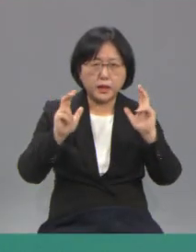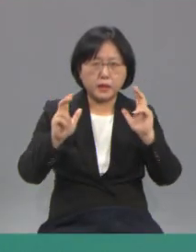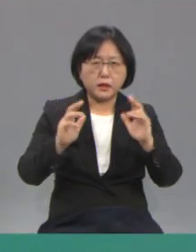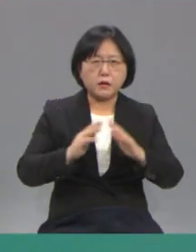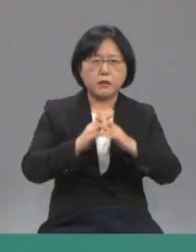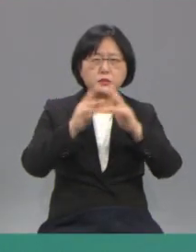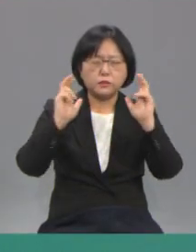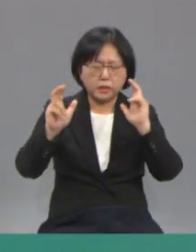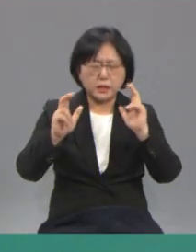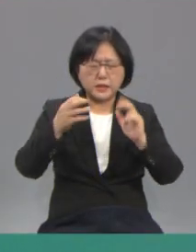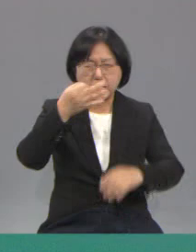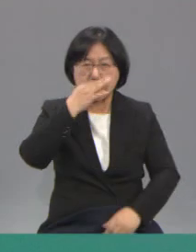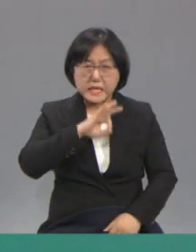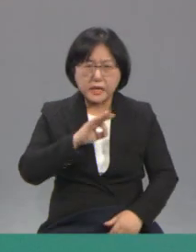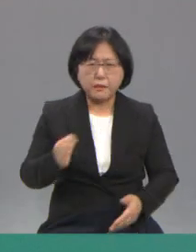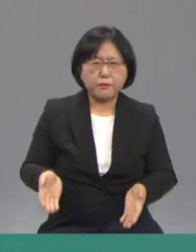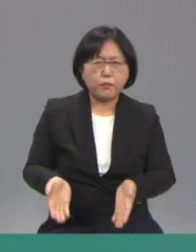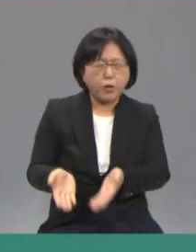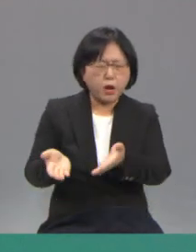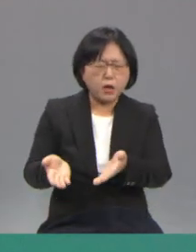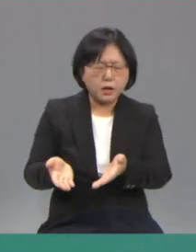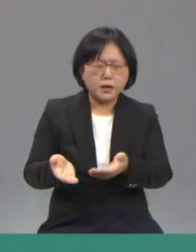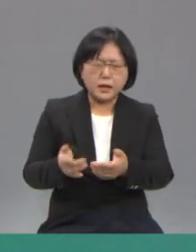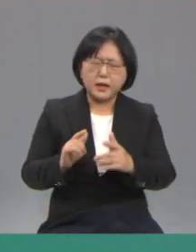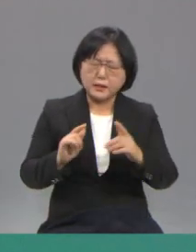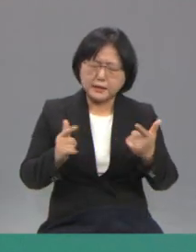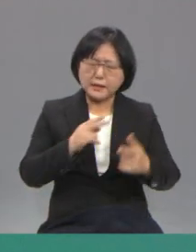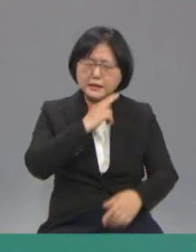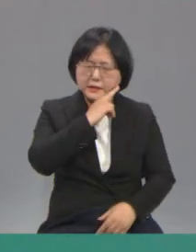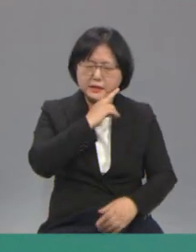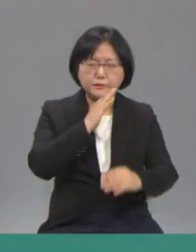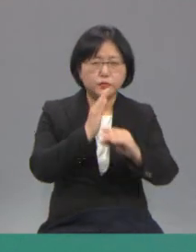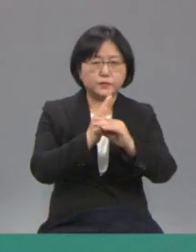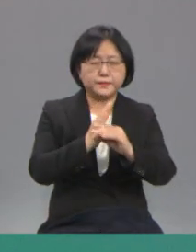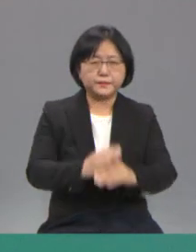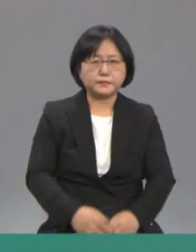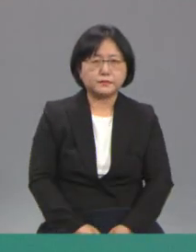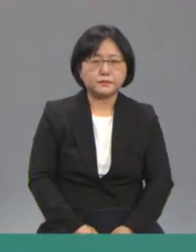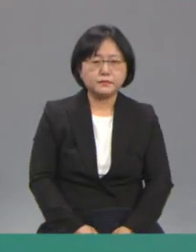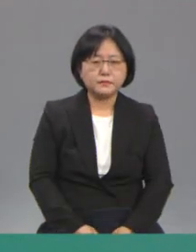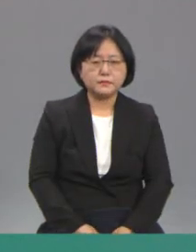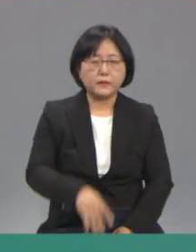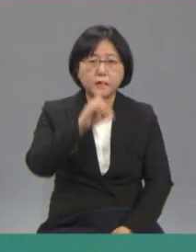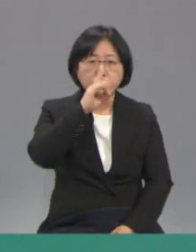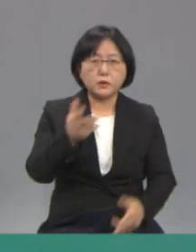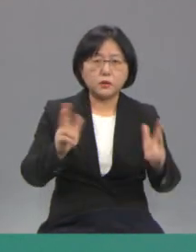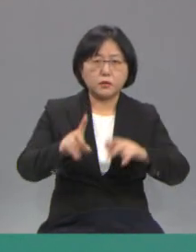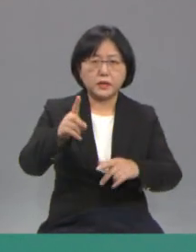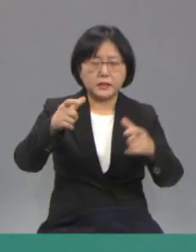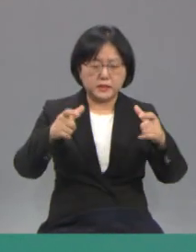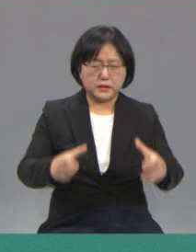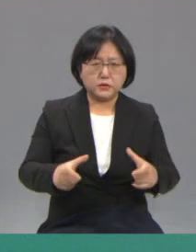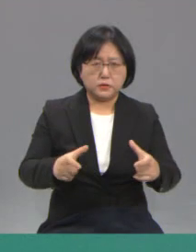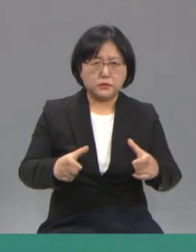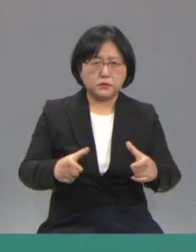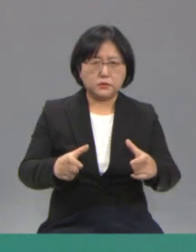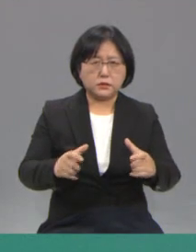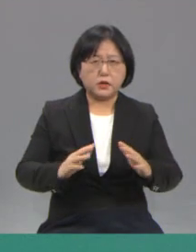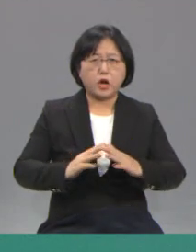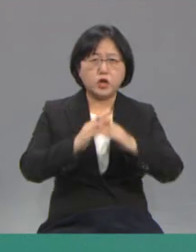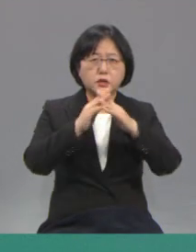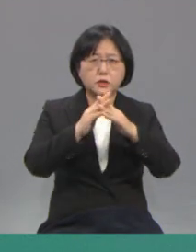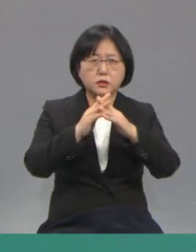시공사에 막대한 이익 몰아주는 거 아닌지 의심을 받고 있습니다 중앙공원 일지구 사업이